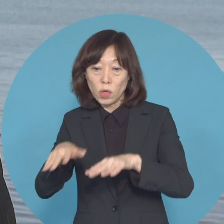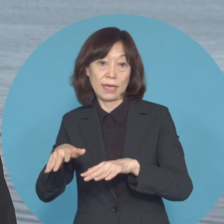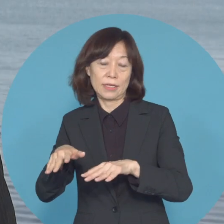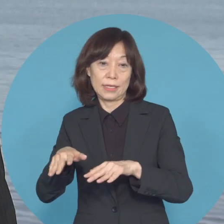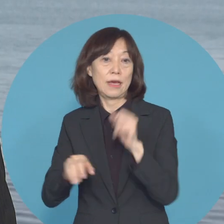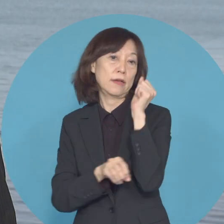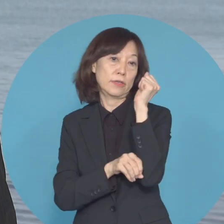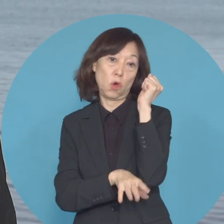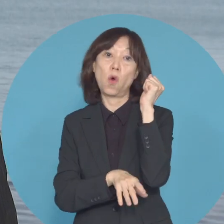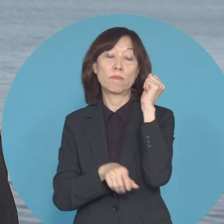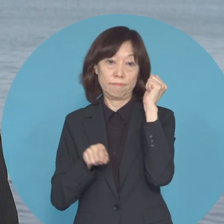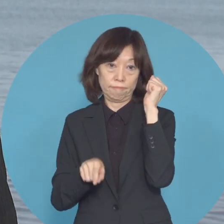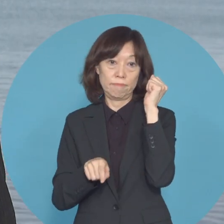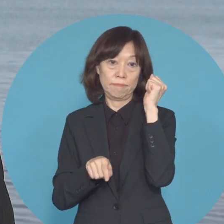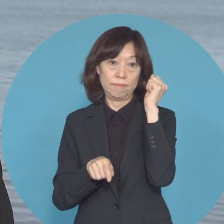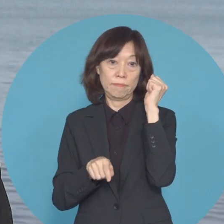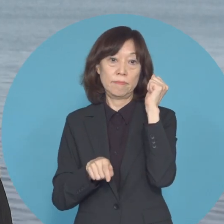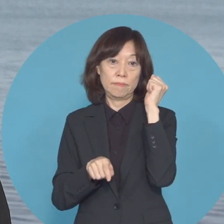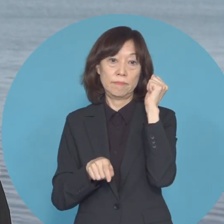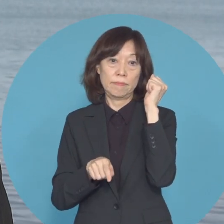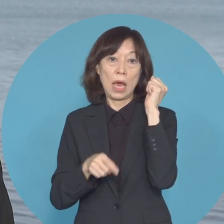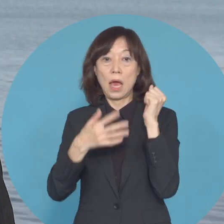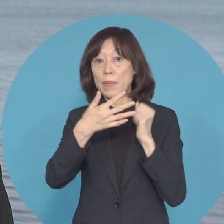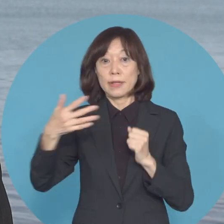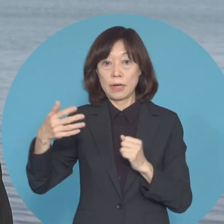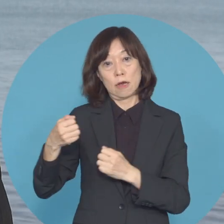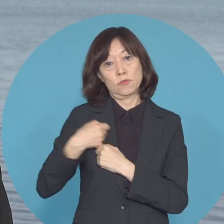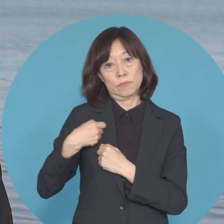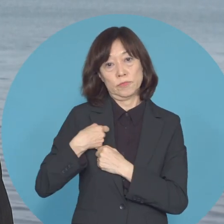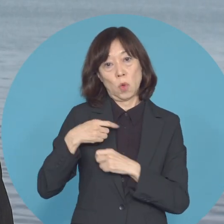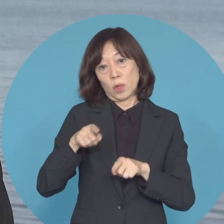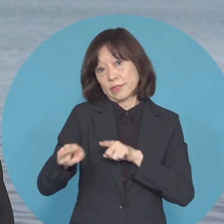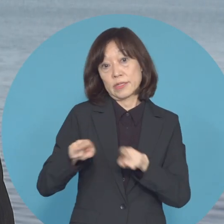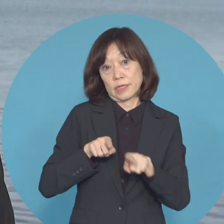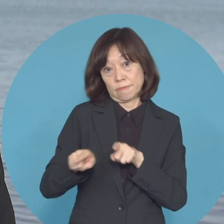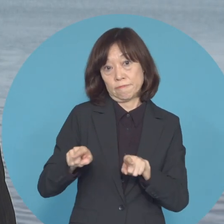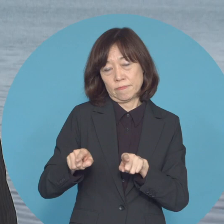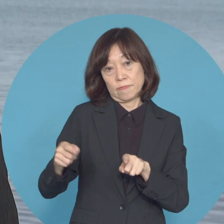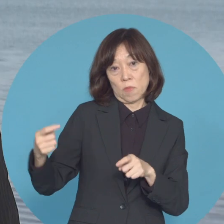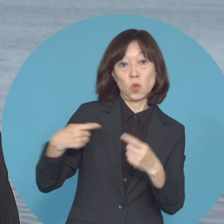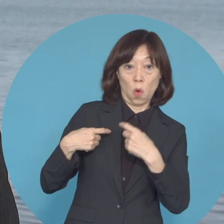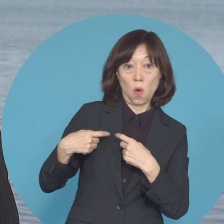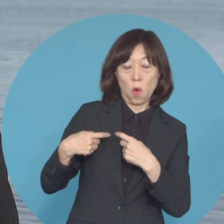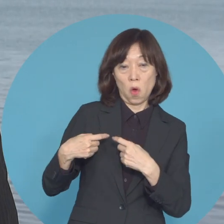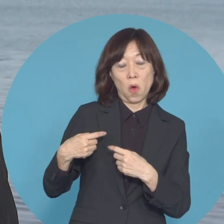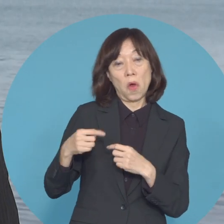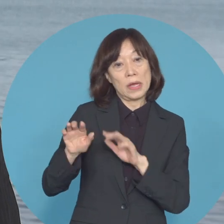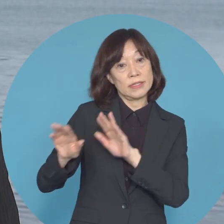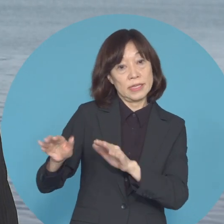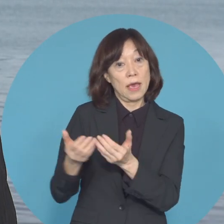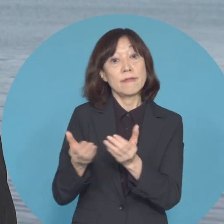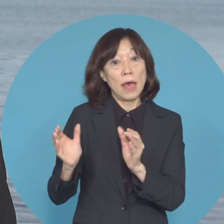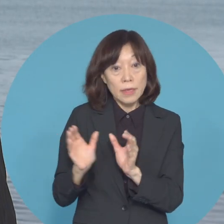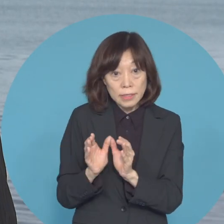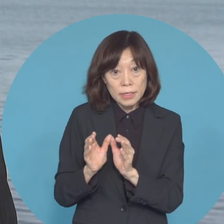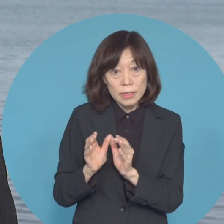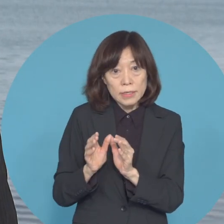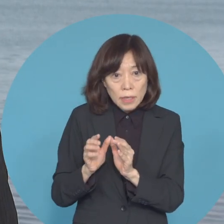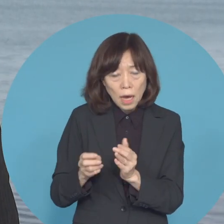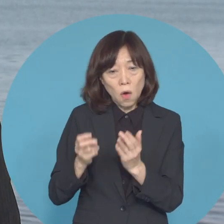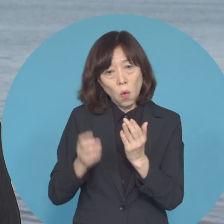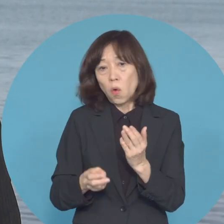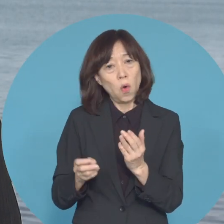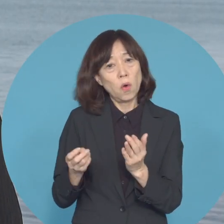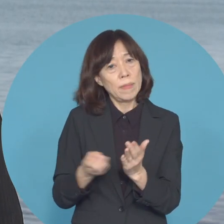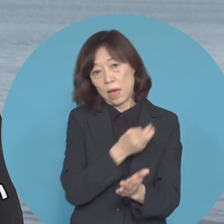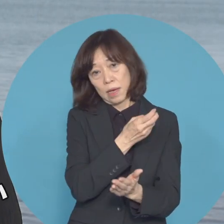を基本方針にしています。アメリカ軍の指揮の下、自衛隊が無法な戦争に参加